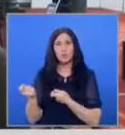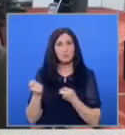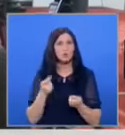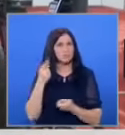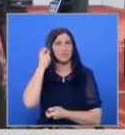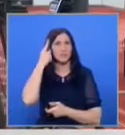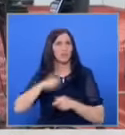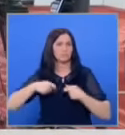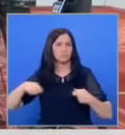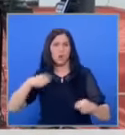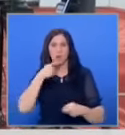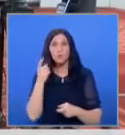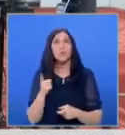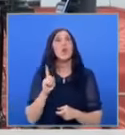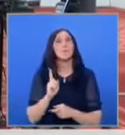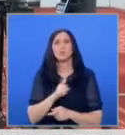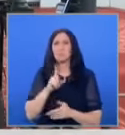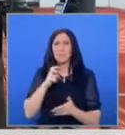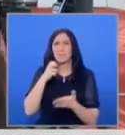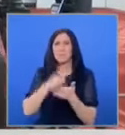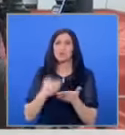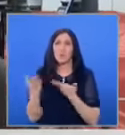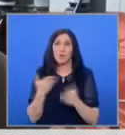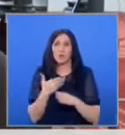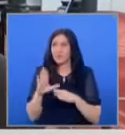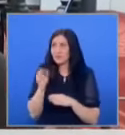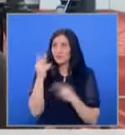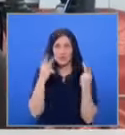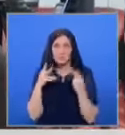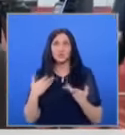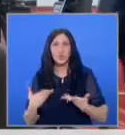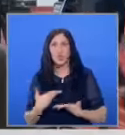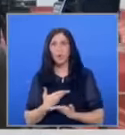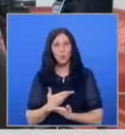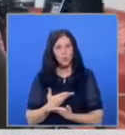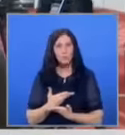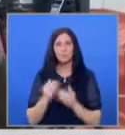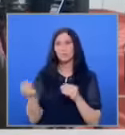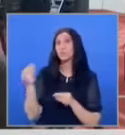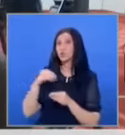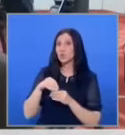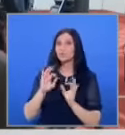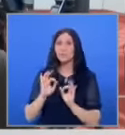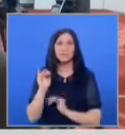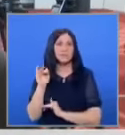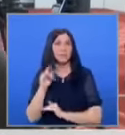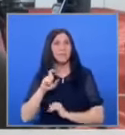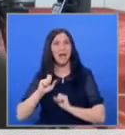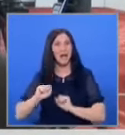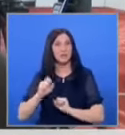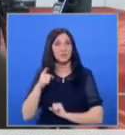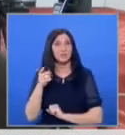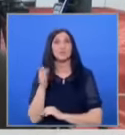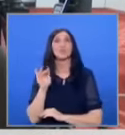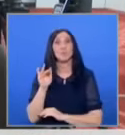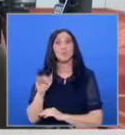години и можем не просто, когато вече всички разбират, че тя е необходима да участваме, а наистина да бъдем гаранти за това, че тя